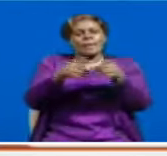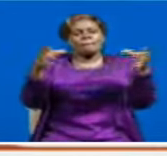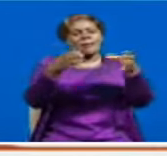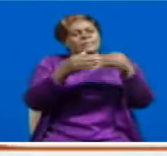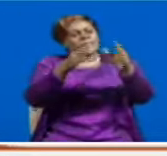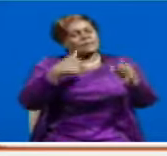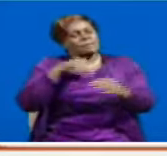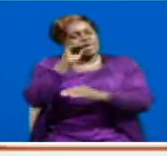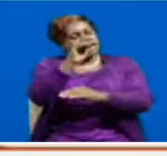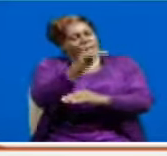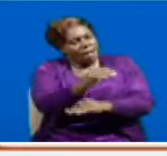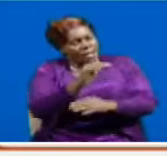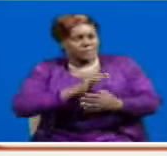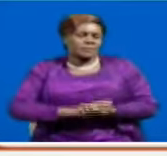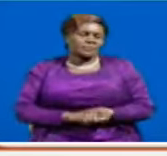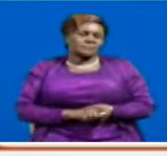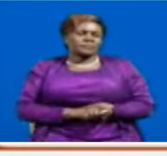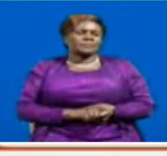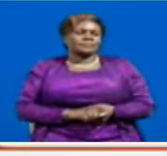na kuomba.